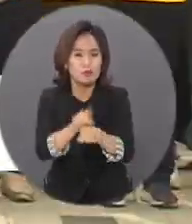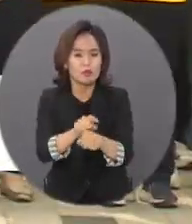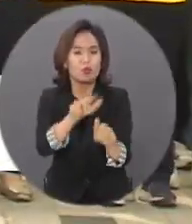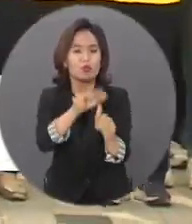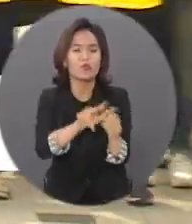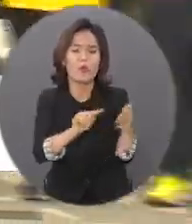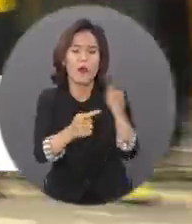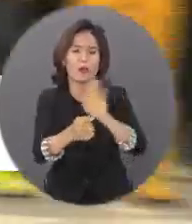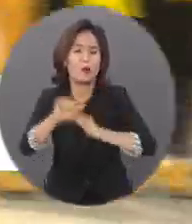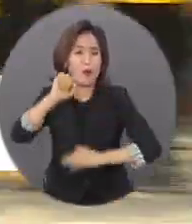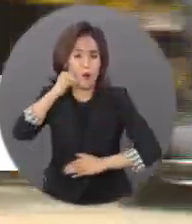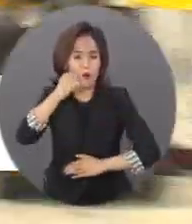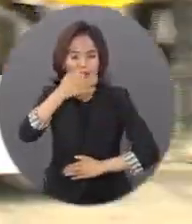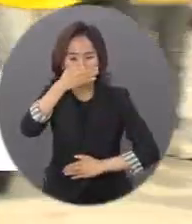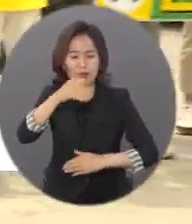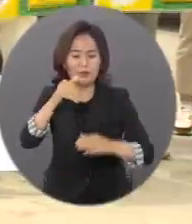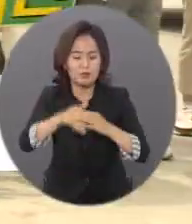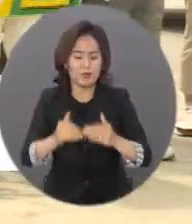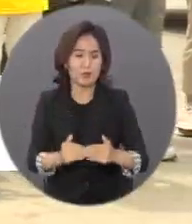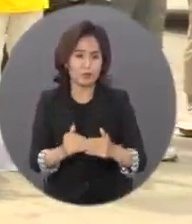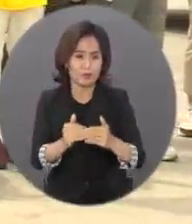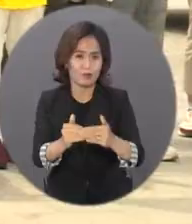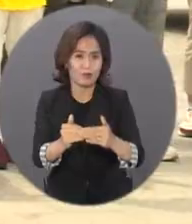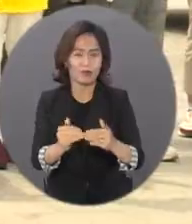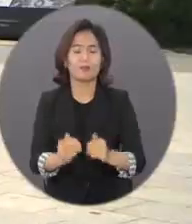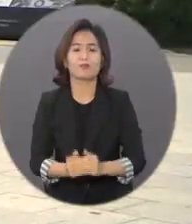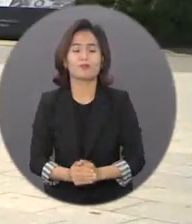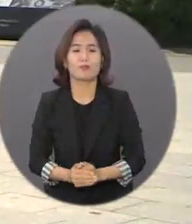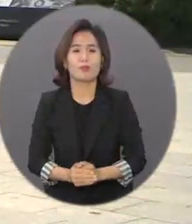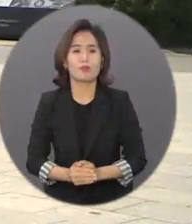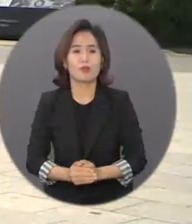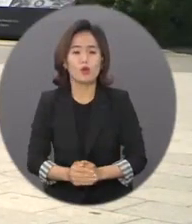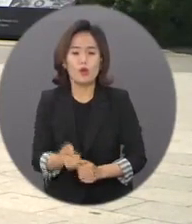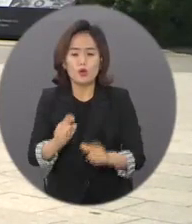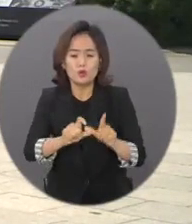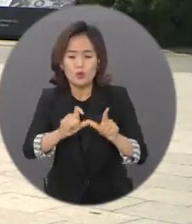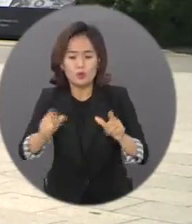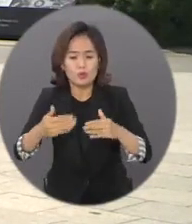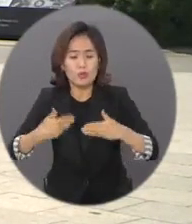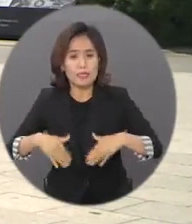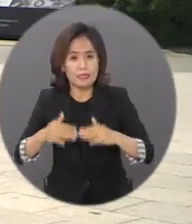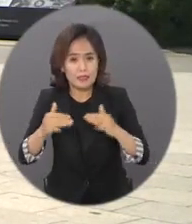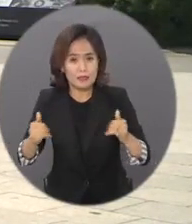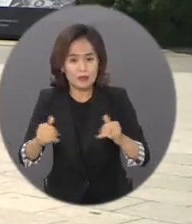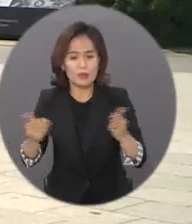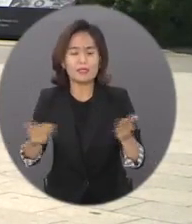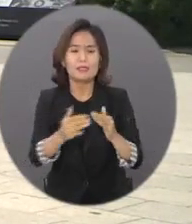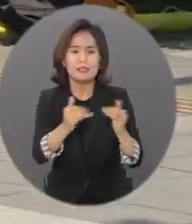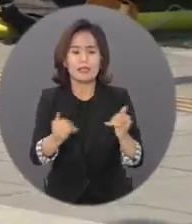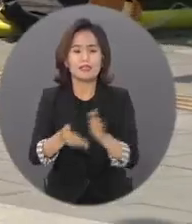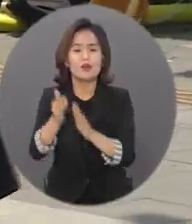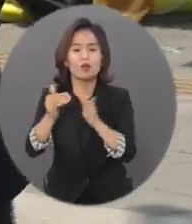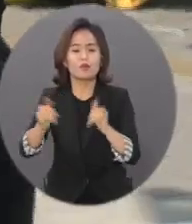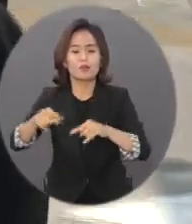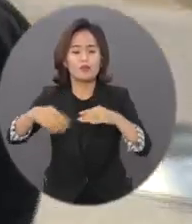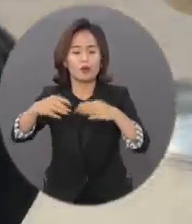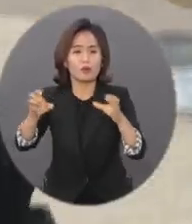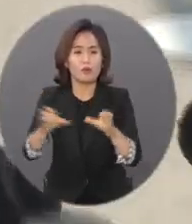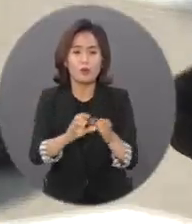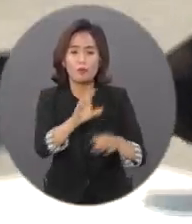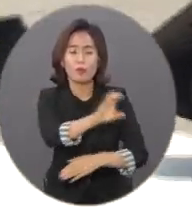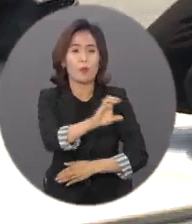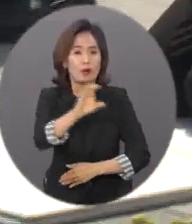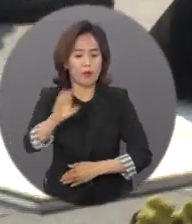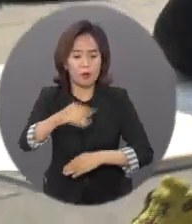후보 알리기조차 어려운 힘든 선거를 치르고 있습니다. 특히 소수 약자의 편에서 노동자와 서민의 정당을